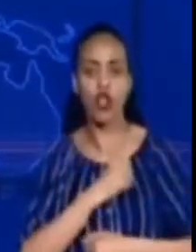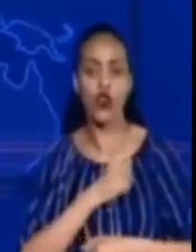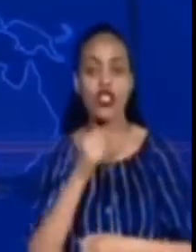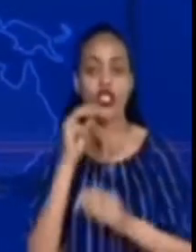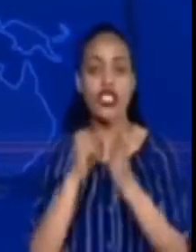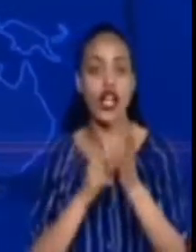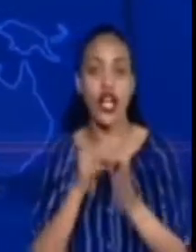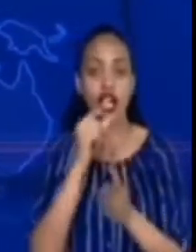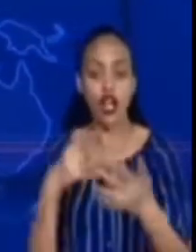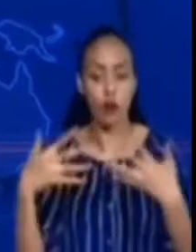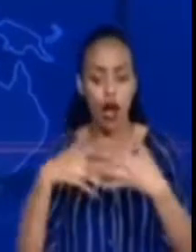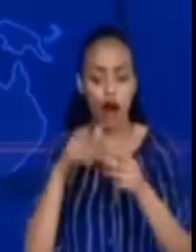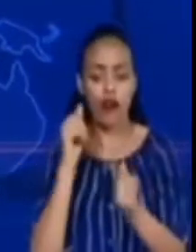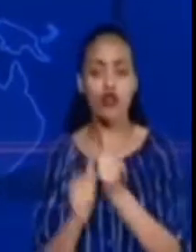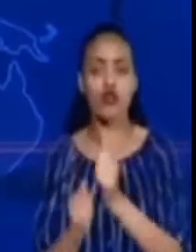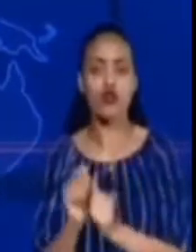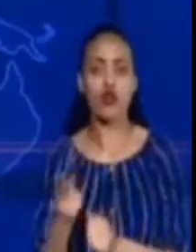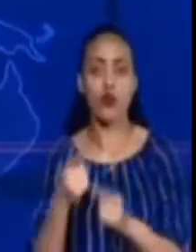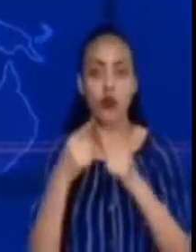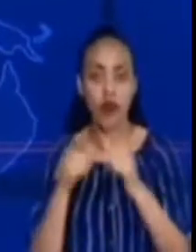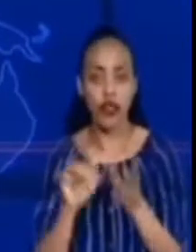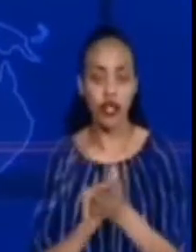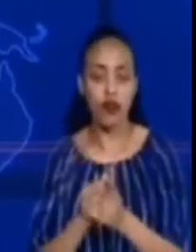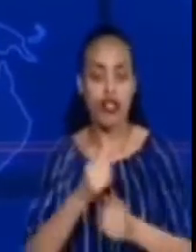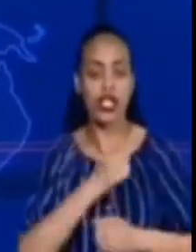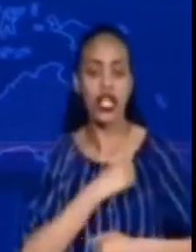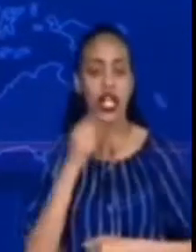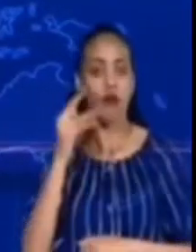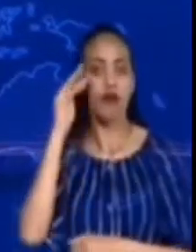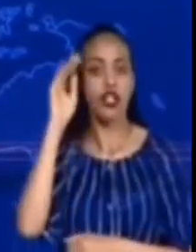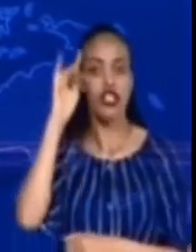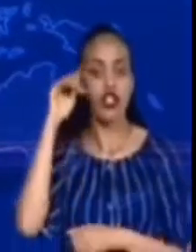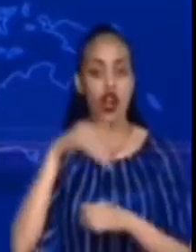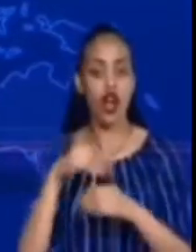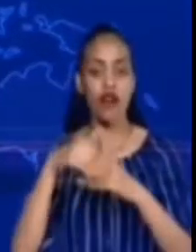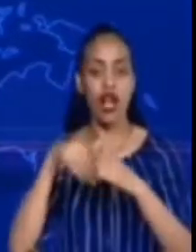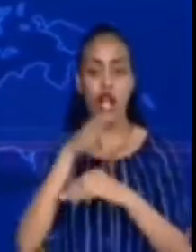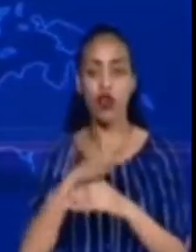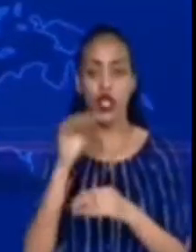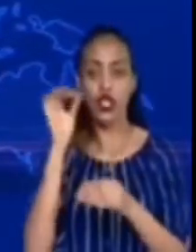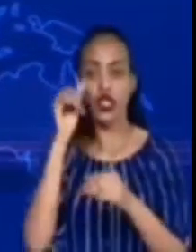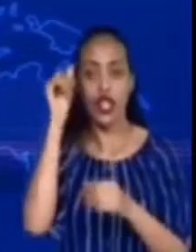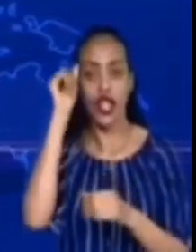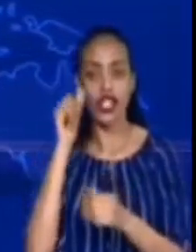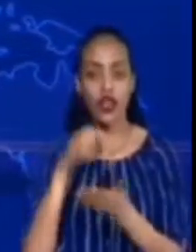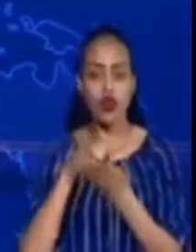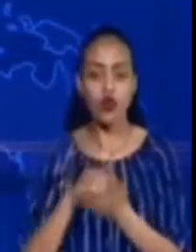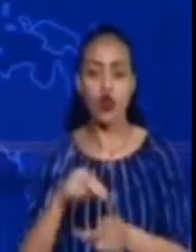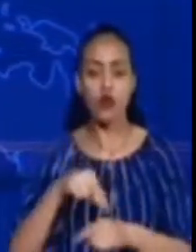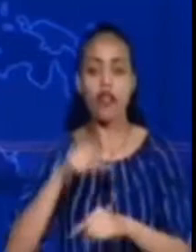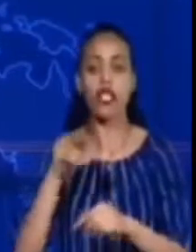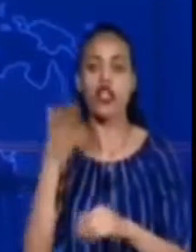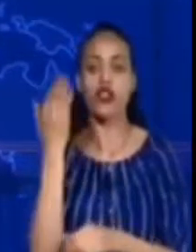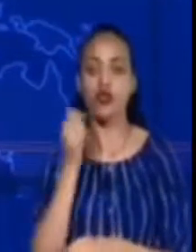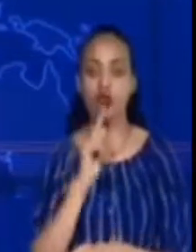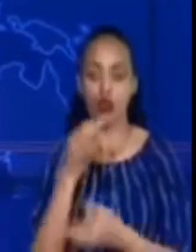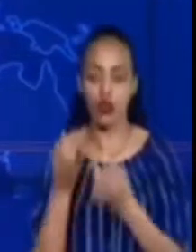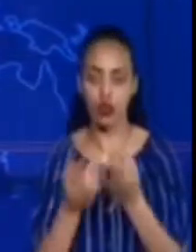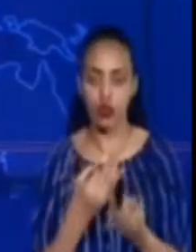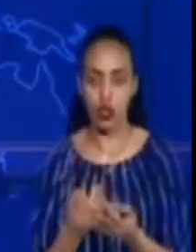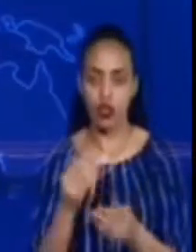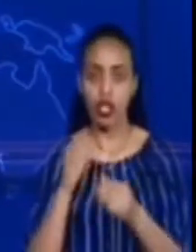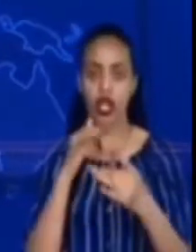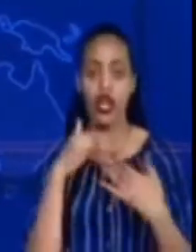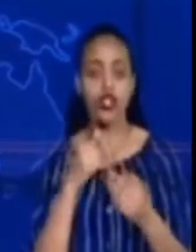የሚገርማችሁ ነገር ስለ አህመድ ዲን ጀበል ማለት ነው ጀበሉ ኢማን ኦኬ ጀበሉ አዎ ጀበሉ ነው በሉ